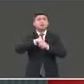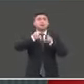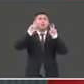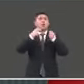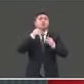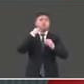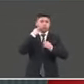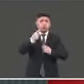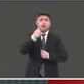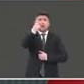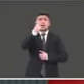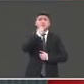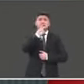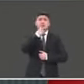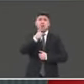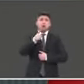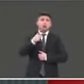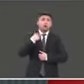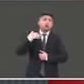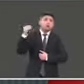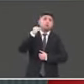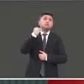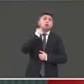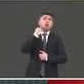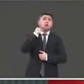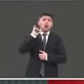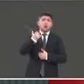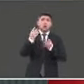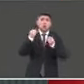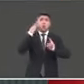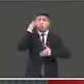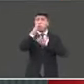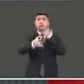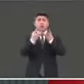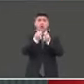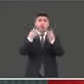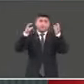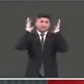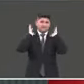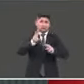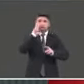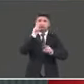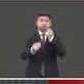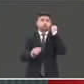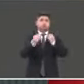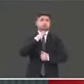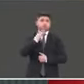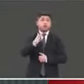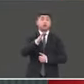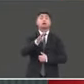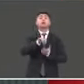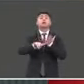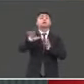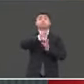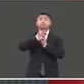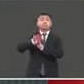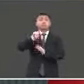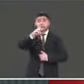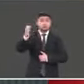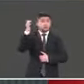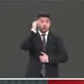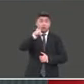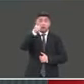iki yılın birikimine bağlı yoğun bir talep ortaya çıktı Her şeyden önce şu